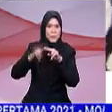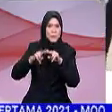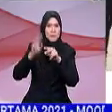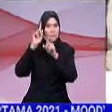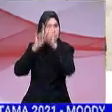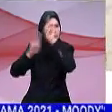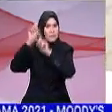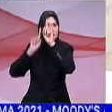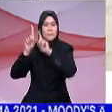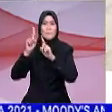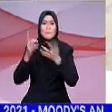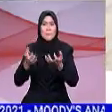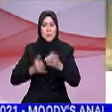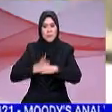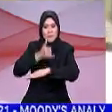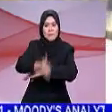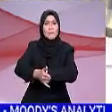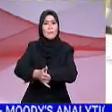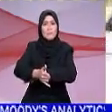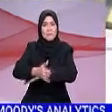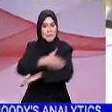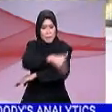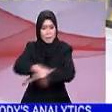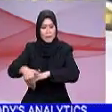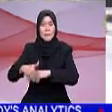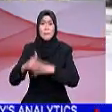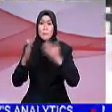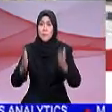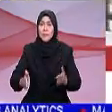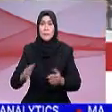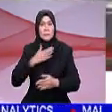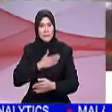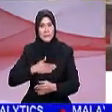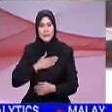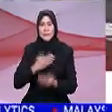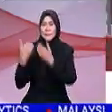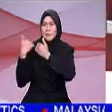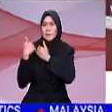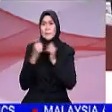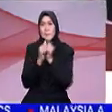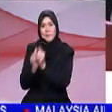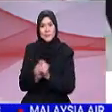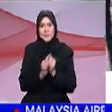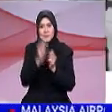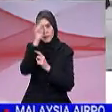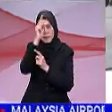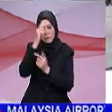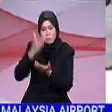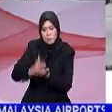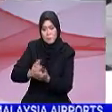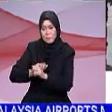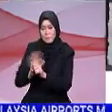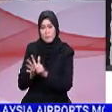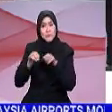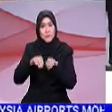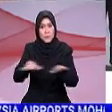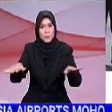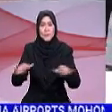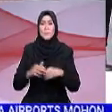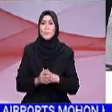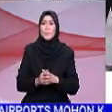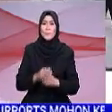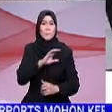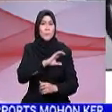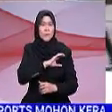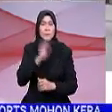mendapatkan kebenaran rentas padan. Orang ramai perlu lebih bertanggungjawab dan bersama-sama kerajaan mengekang penularan wabak COVID-19. Beliau yakin